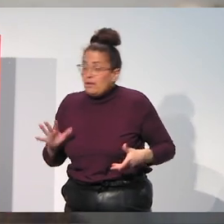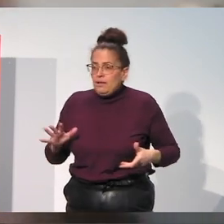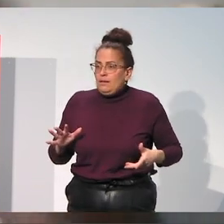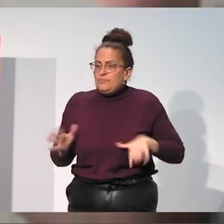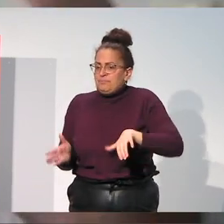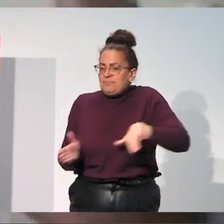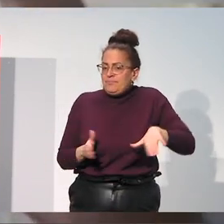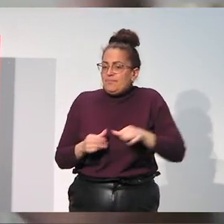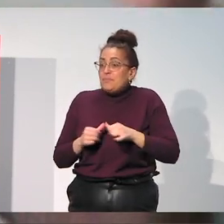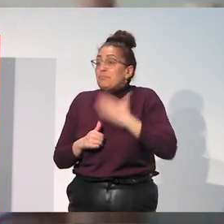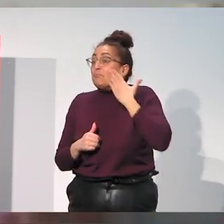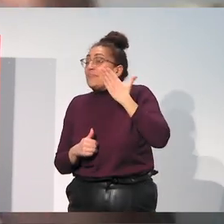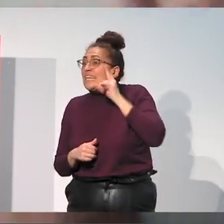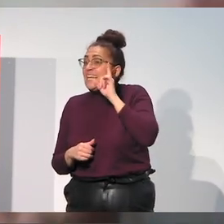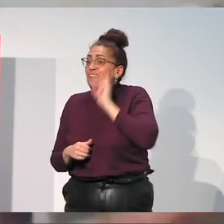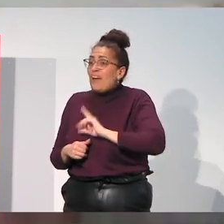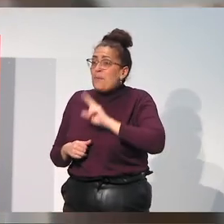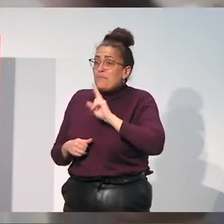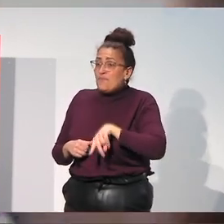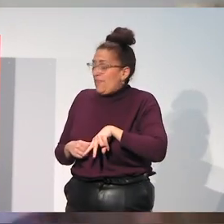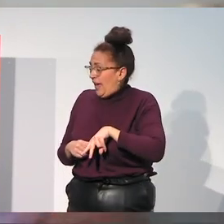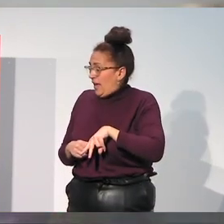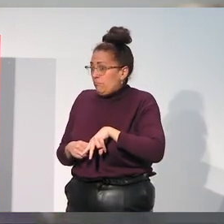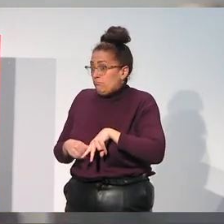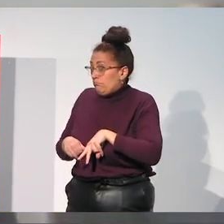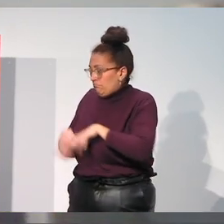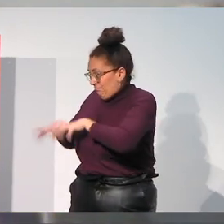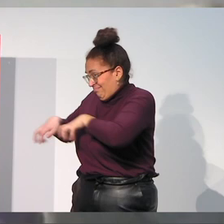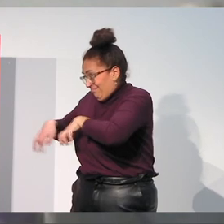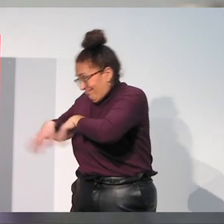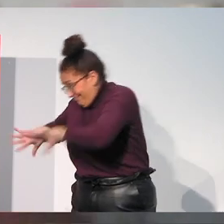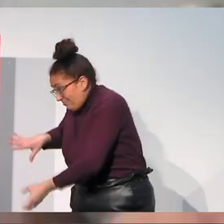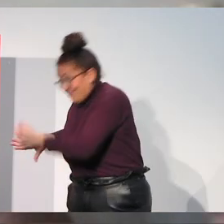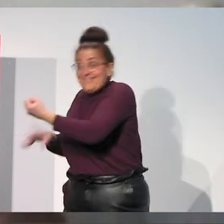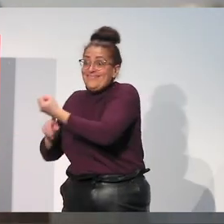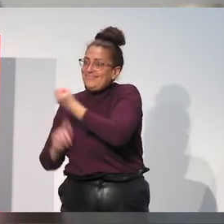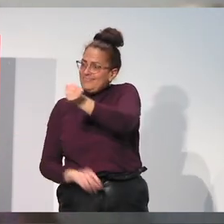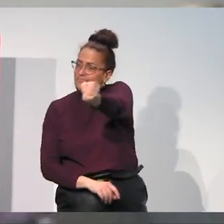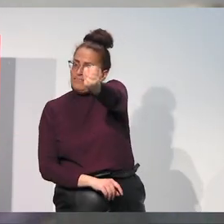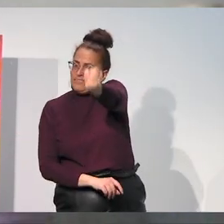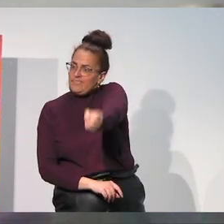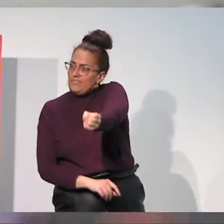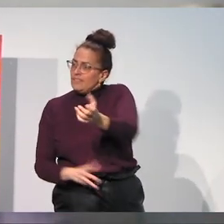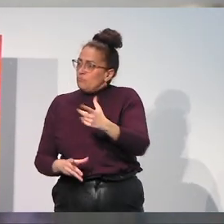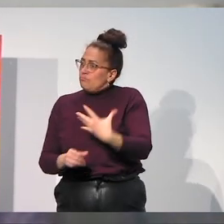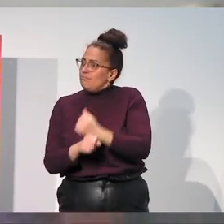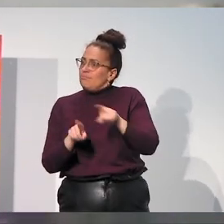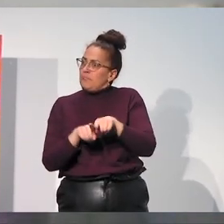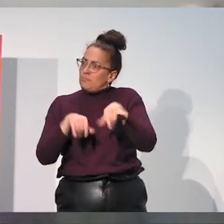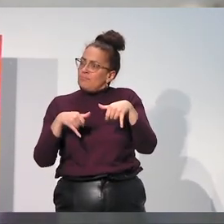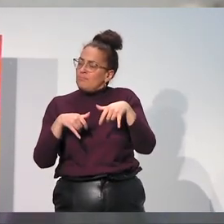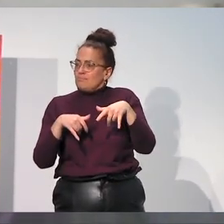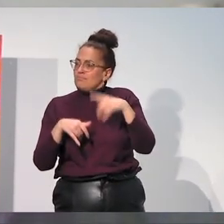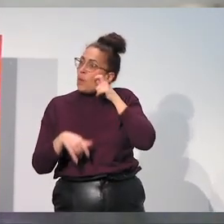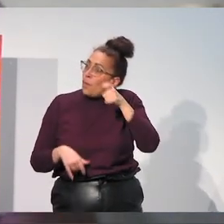l'oubli des figures féminines oubliées pour essayer de les remettre comme ça au grand panthéon du jour. Et ce Augustin Mouchot, eh bien, hélas, n'est pas une